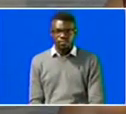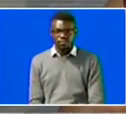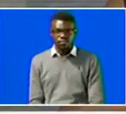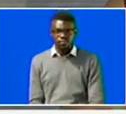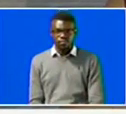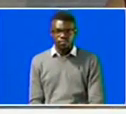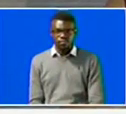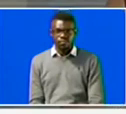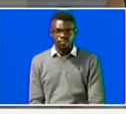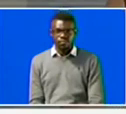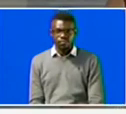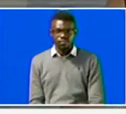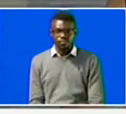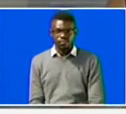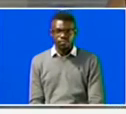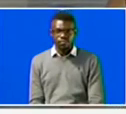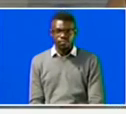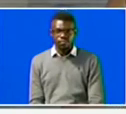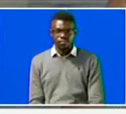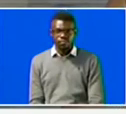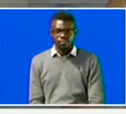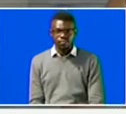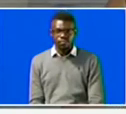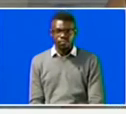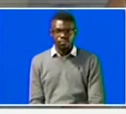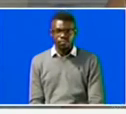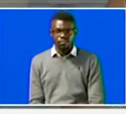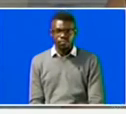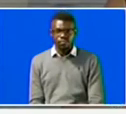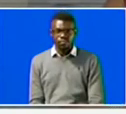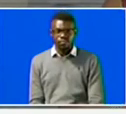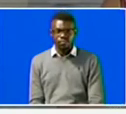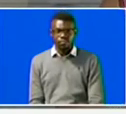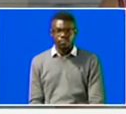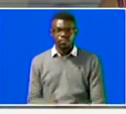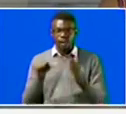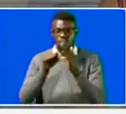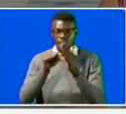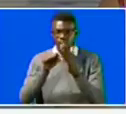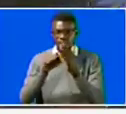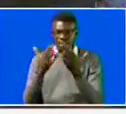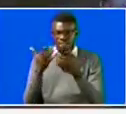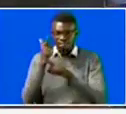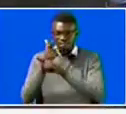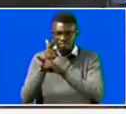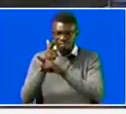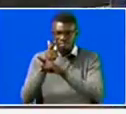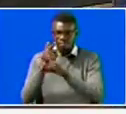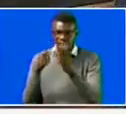All right. Yaonyesha, yaonekana kuna shida na mtambo wetu kidogo, lakini nakona huko